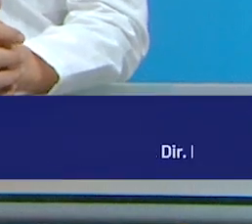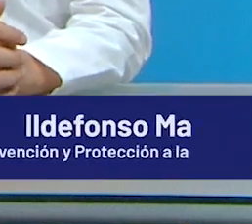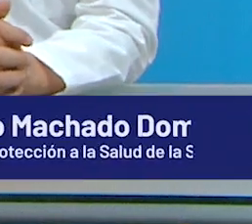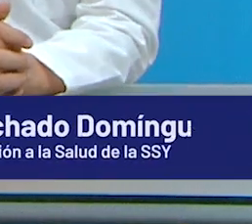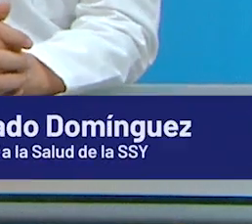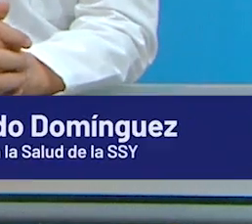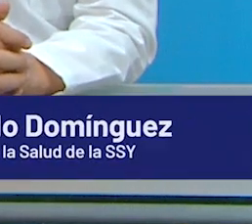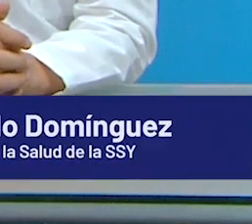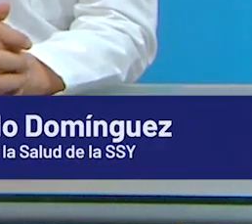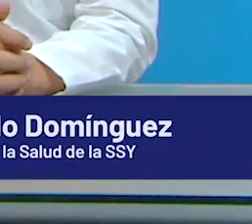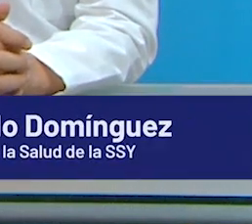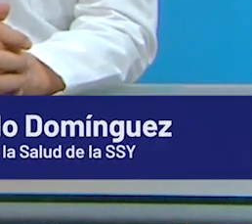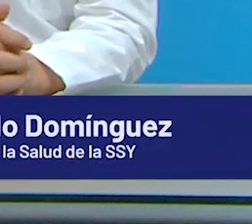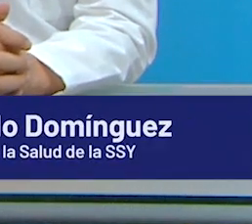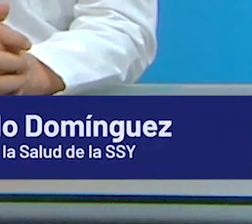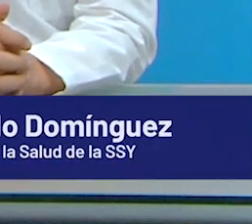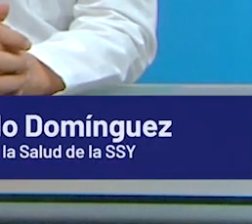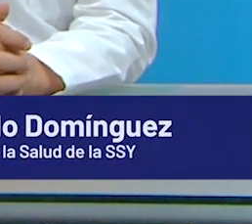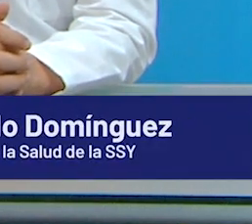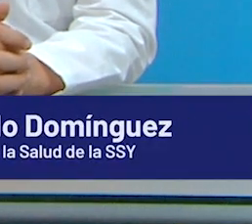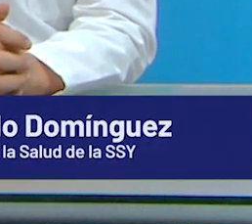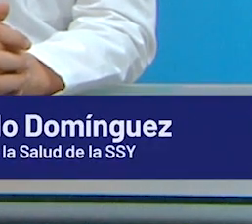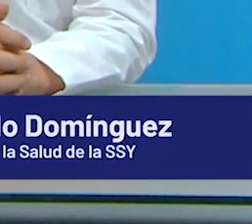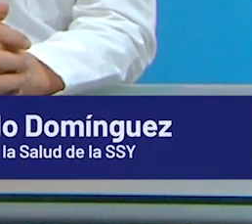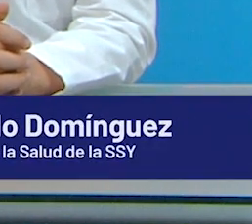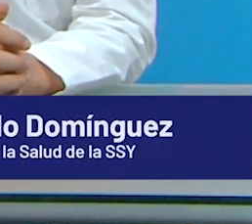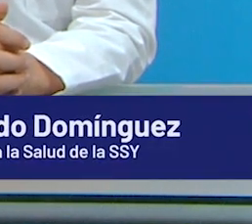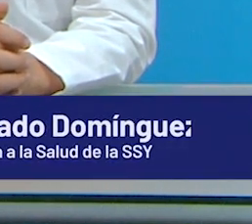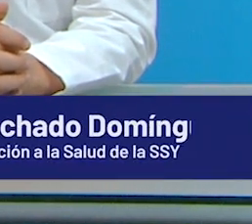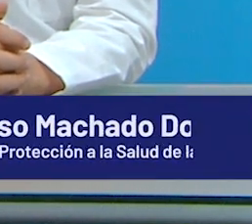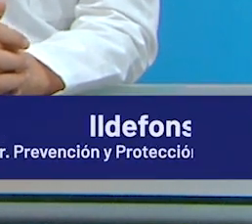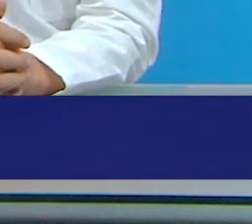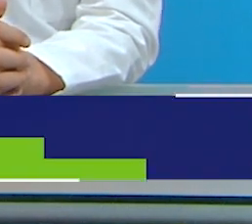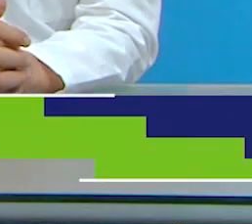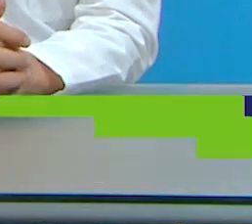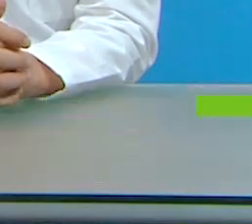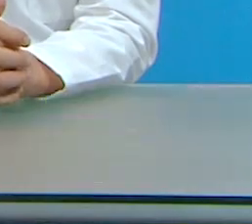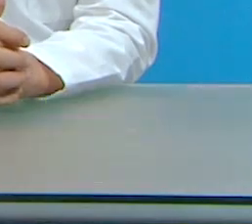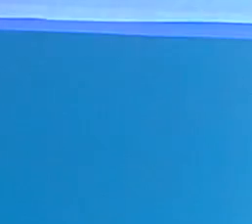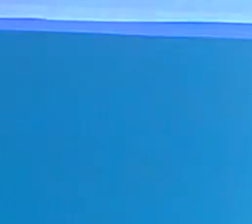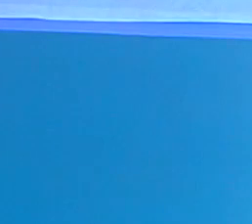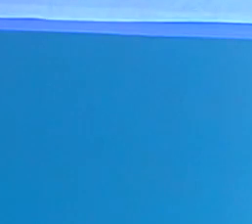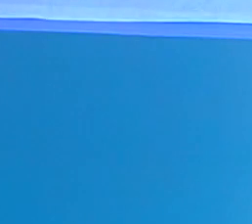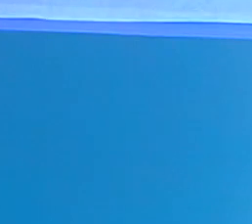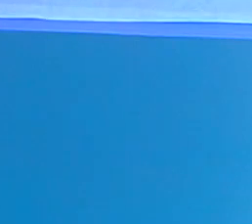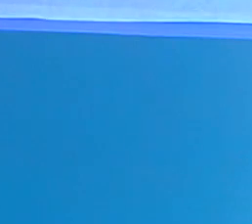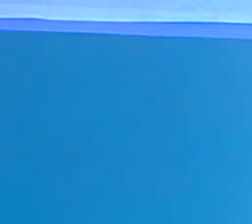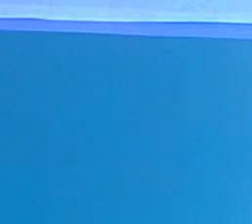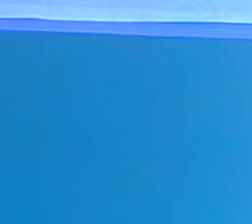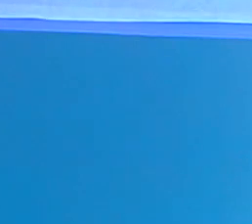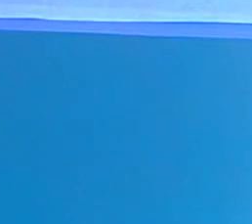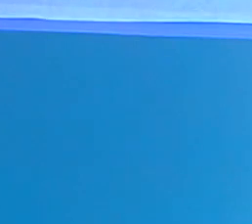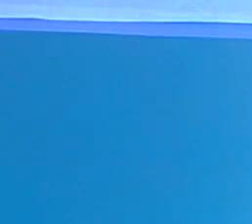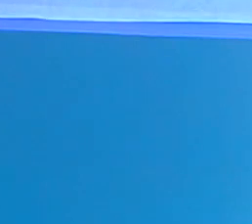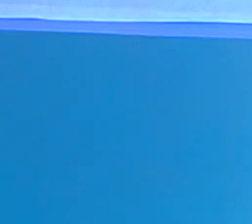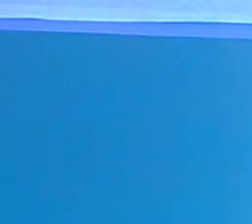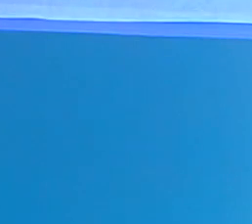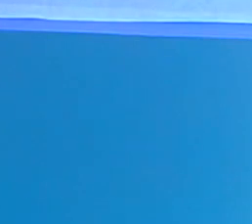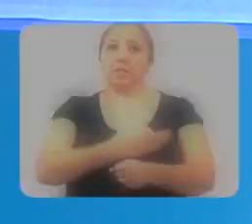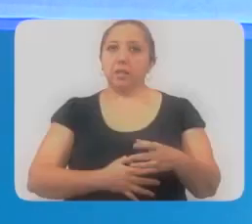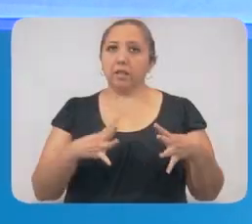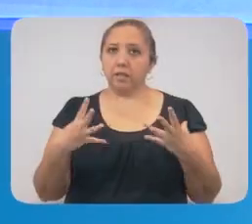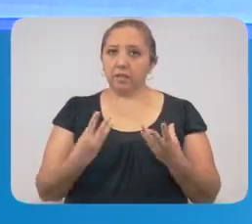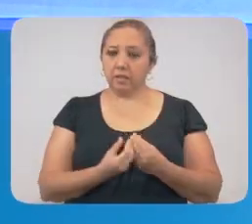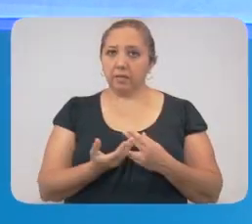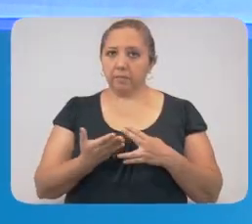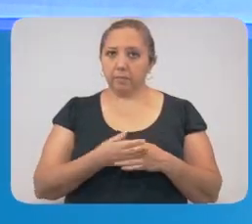Tianon, Ichiliosh Hatzil, fase 3, le talamil utasmah le coronavirus COVID-19. Le hela, le tieltushian unos sahbensilil,